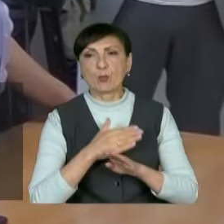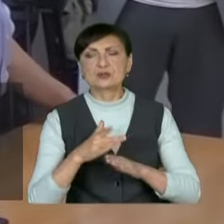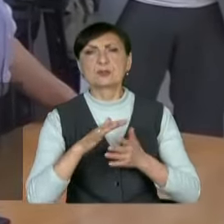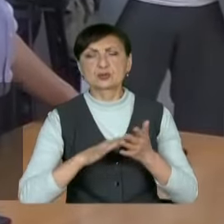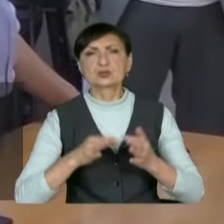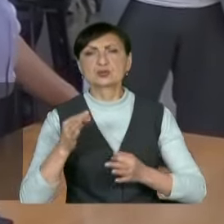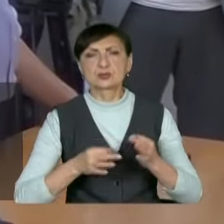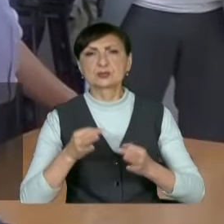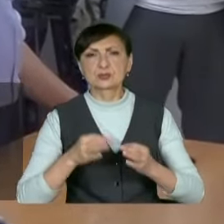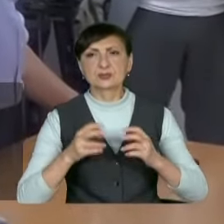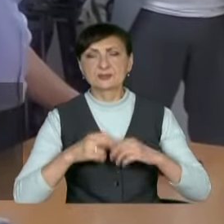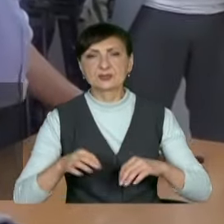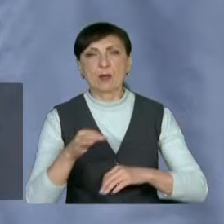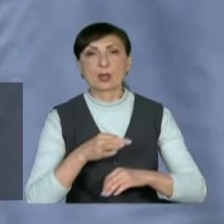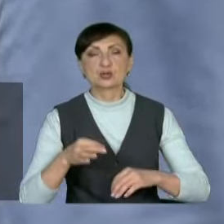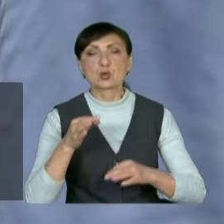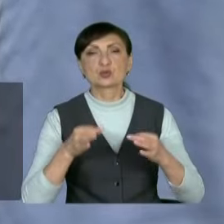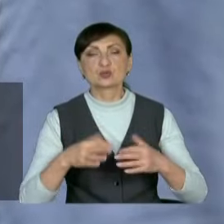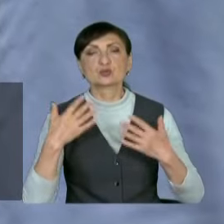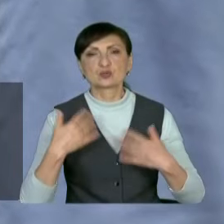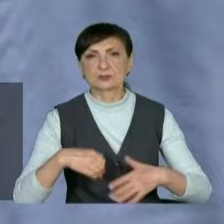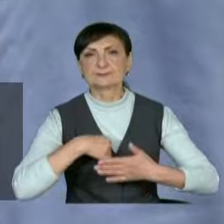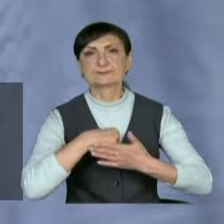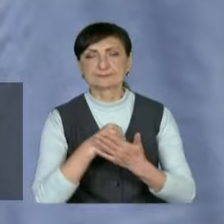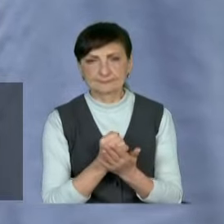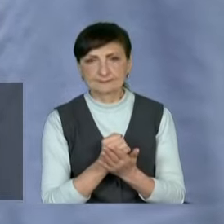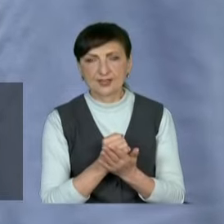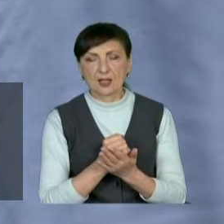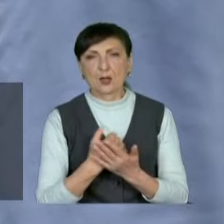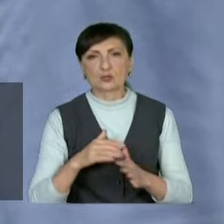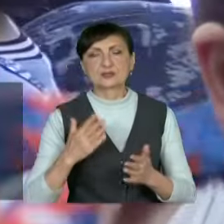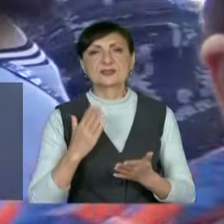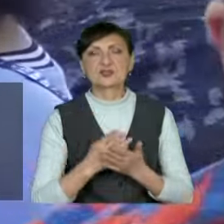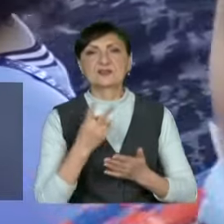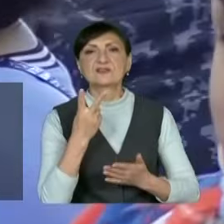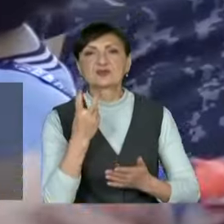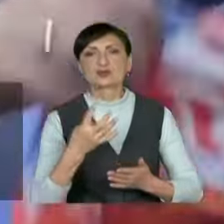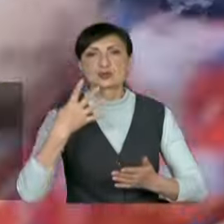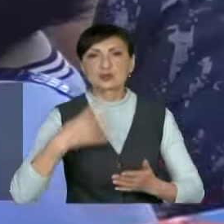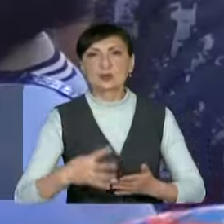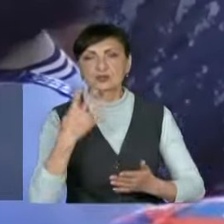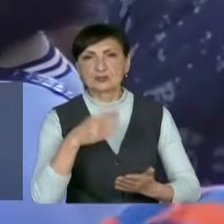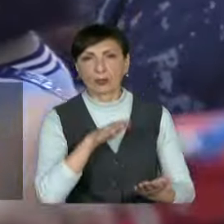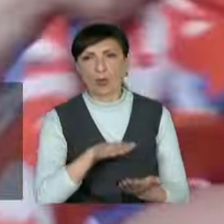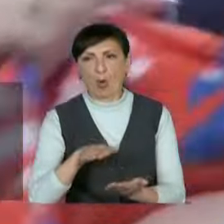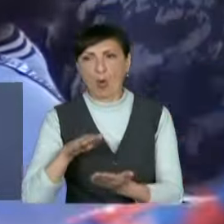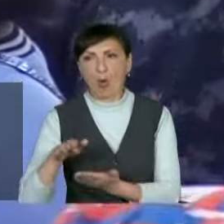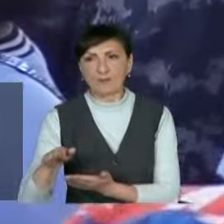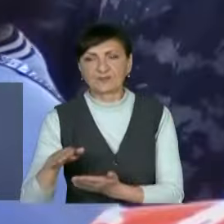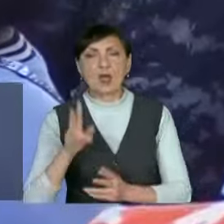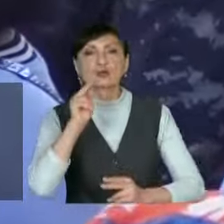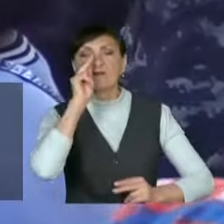продолжительных судебных разбирательств областной суд поставил точку в уголовном деле, состоящем из 244 томов.